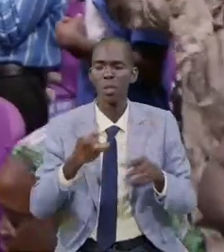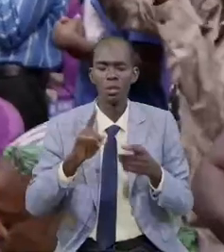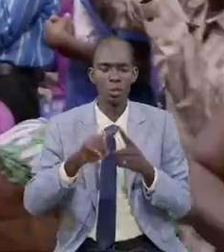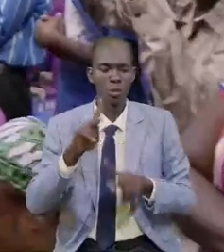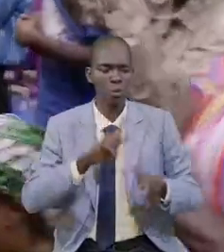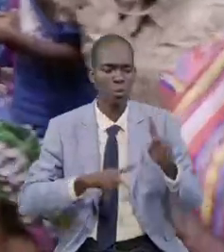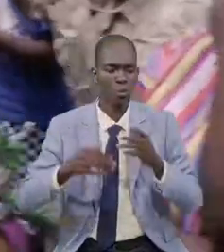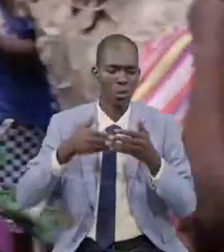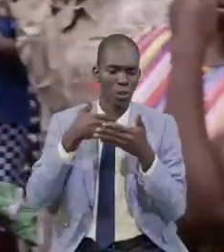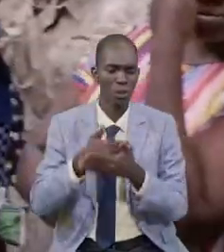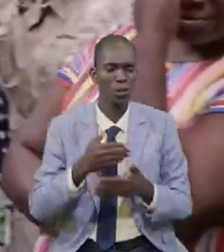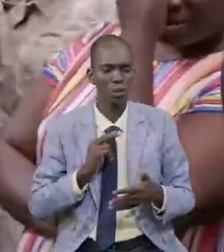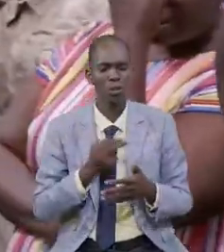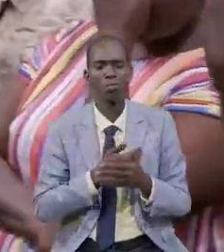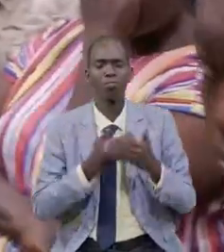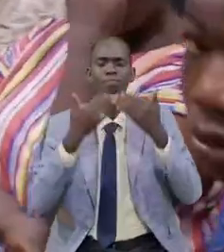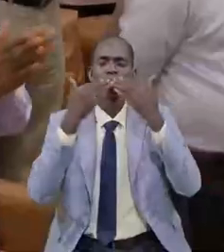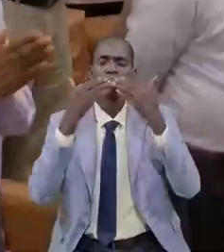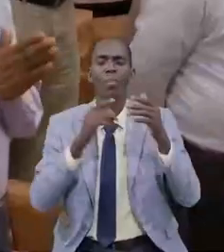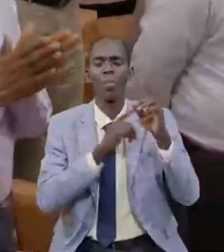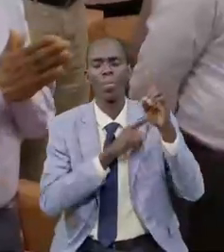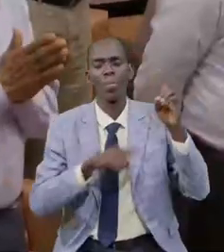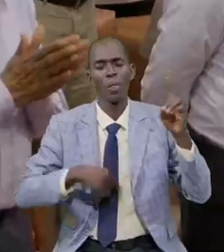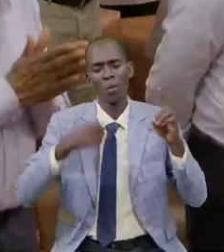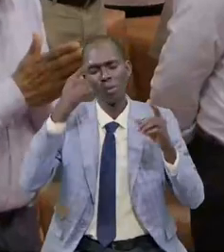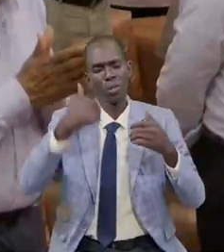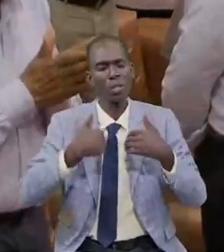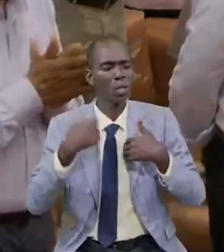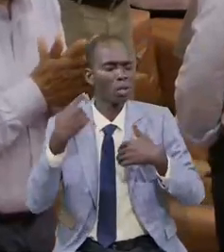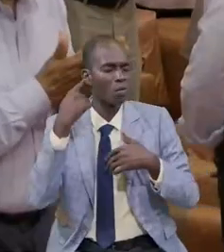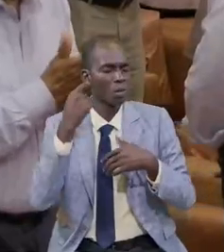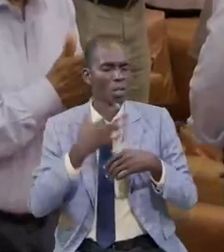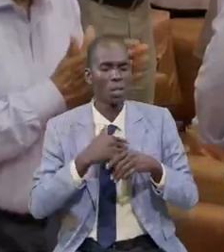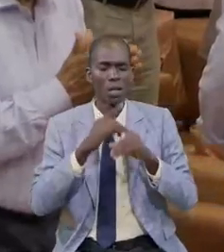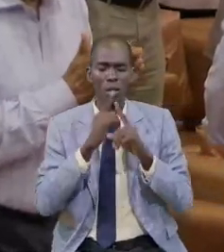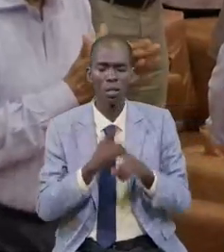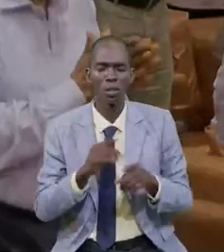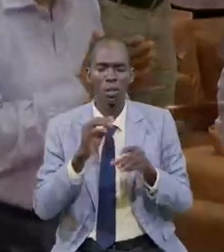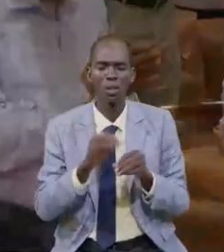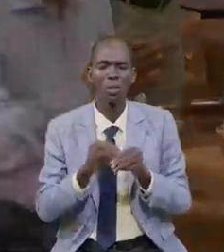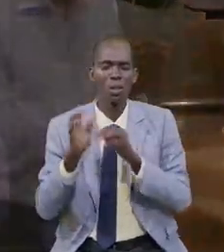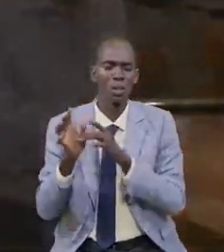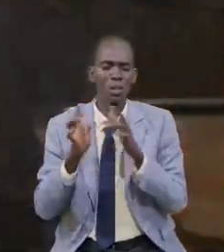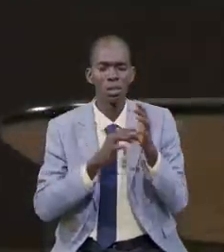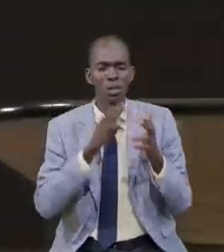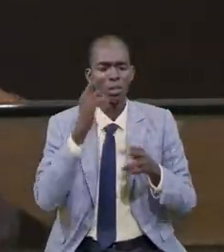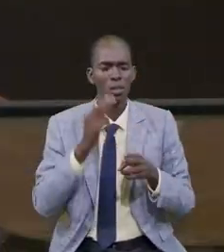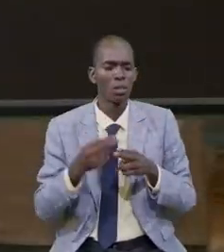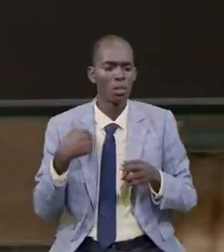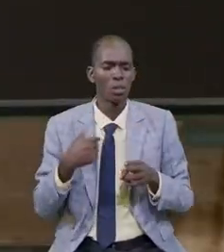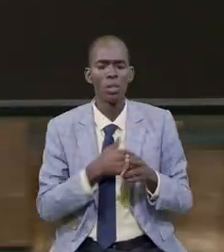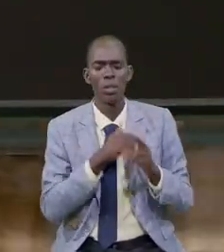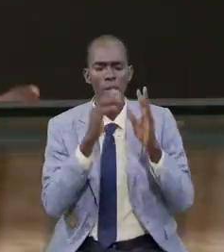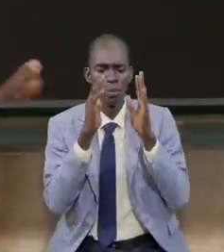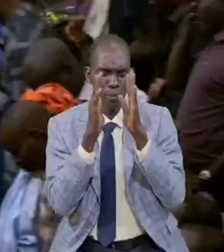nous entourent. Nous te remercions parce que tu nous as exaucés. Au nom de Jésus,